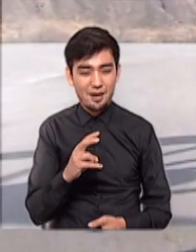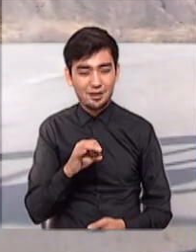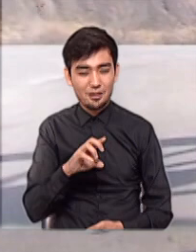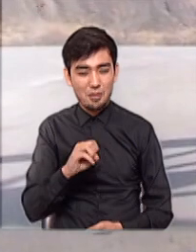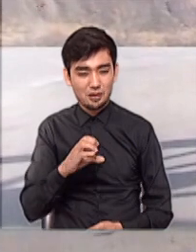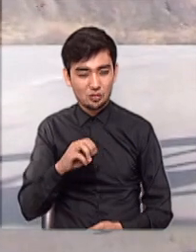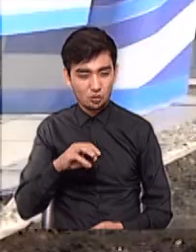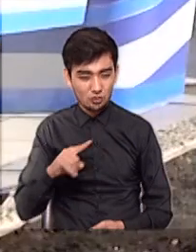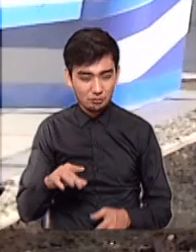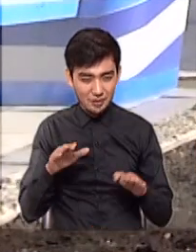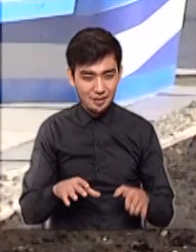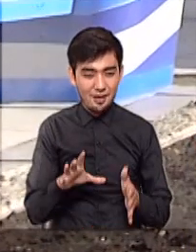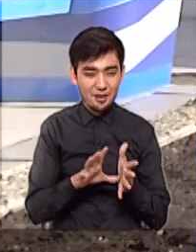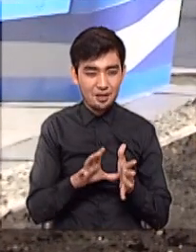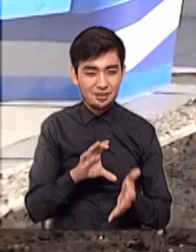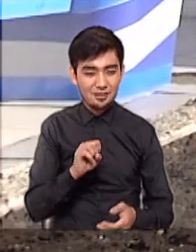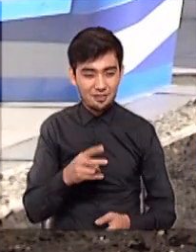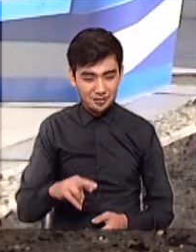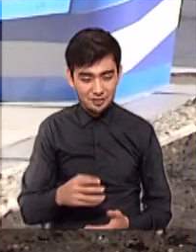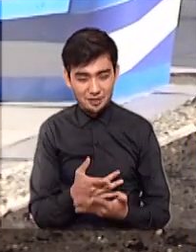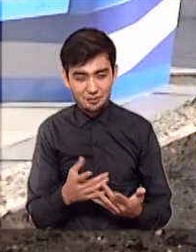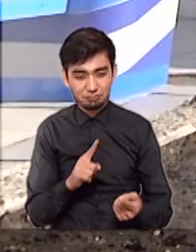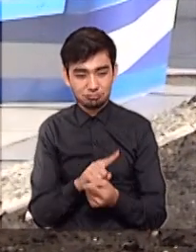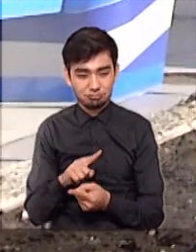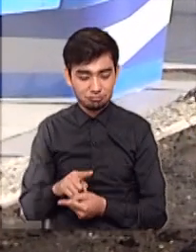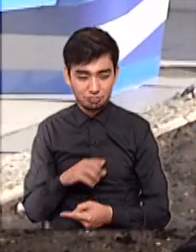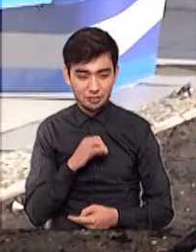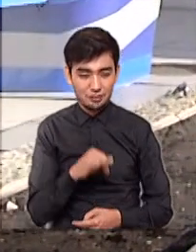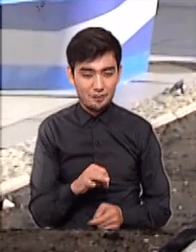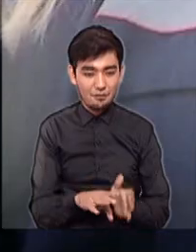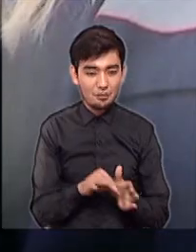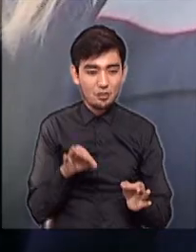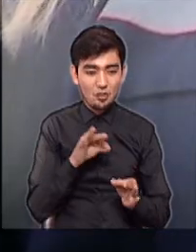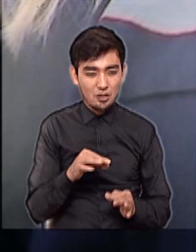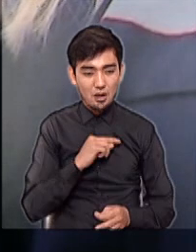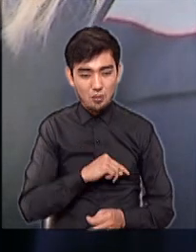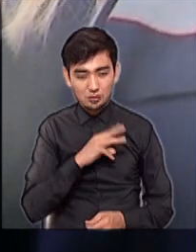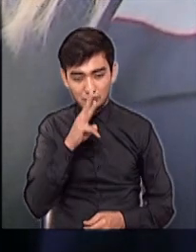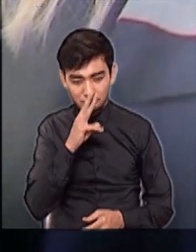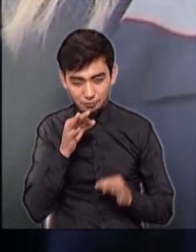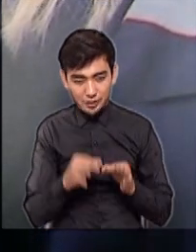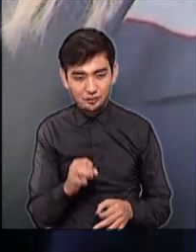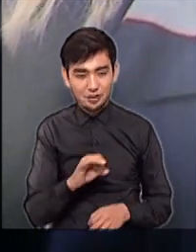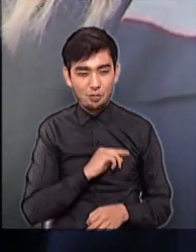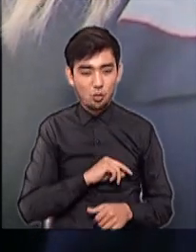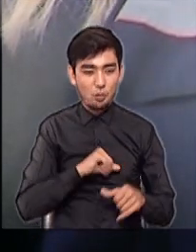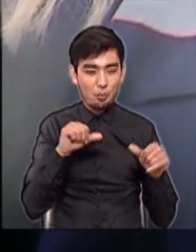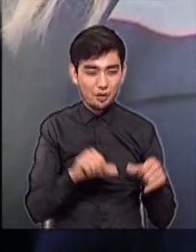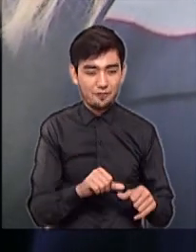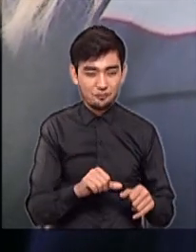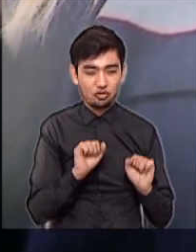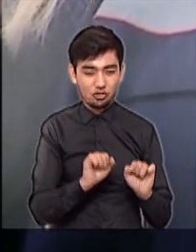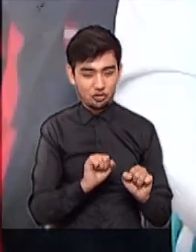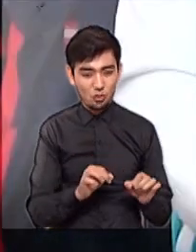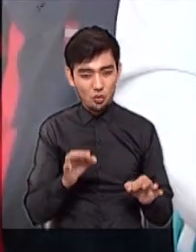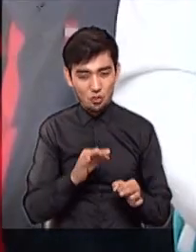бір мемлекеттік аймақтық электростанциясының ұжымымен кездесіп отыр. Жиында кандидаттар еңбекақыны индекстеу және жұмысшылардың құқықтарын қорғау